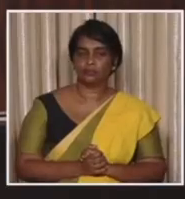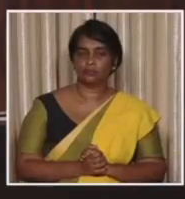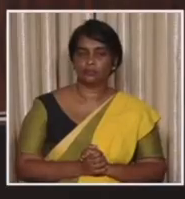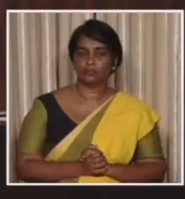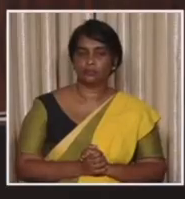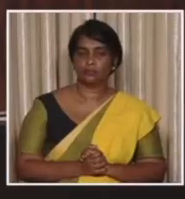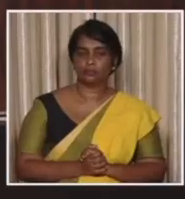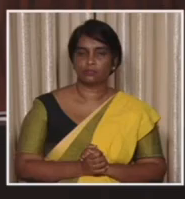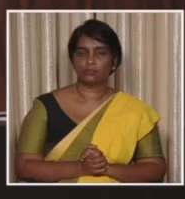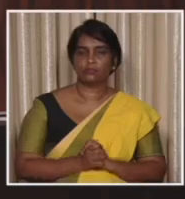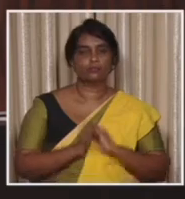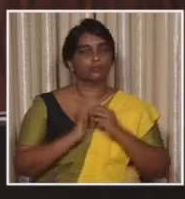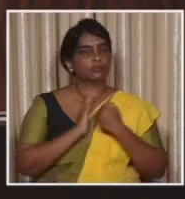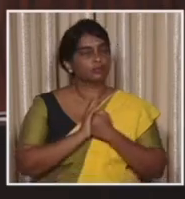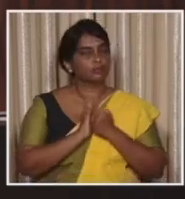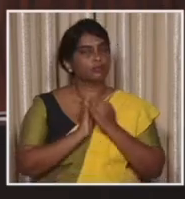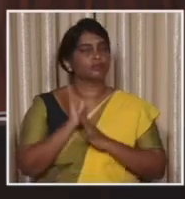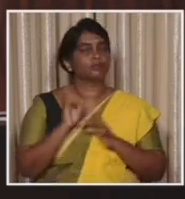ගරු අමාත්‍යතුමනි